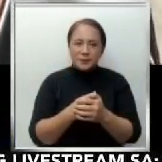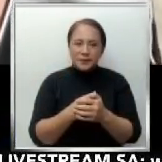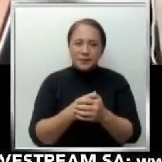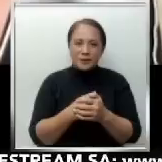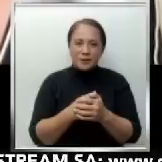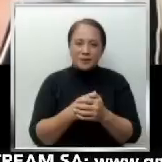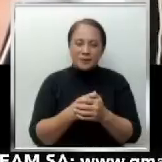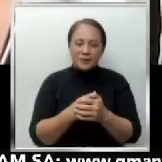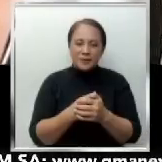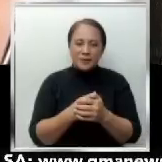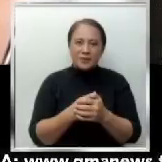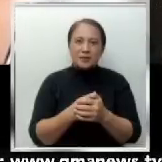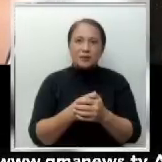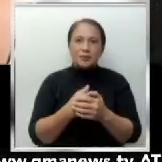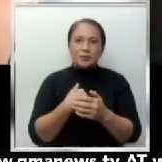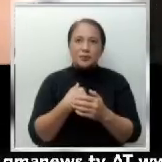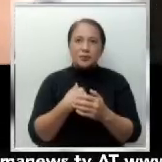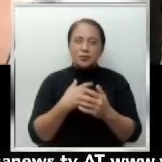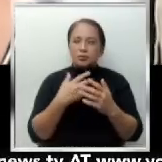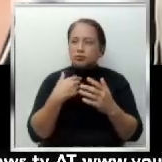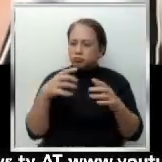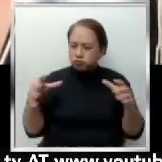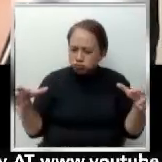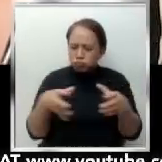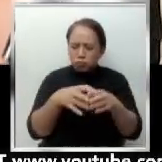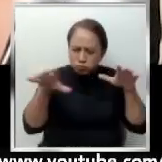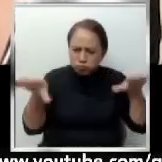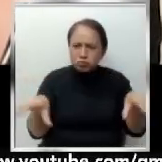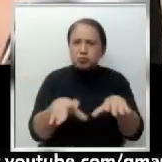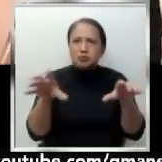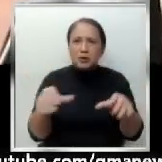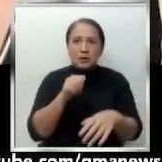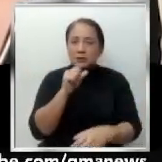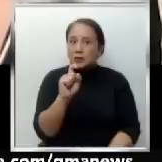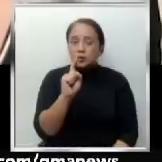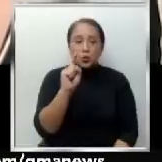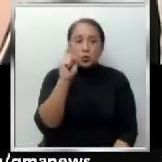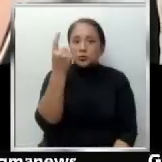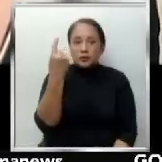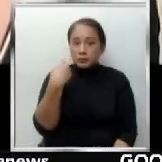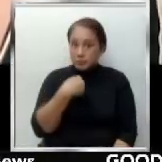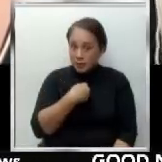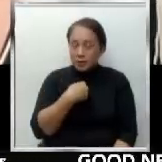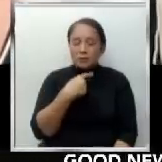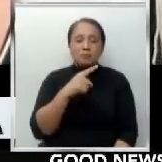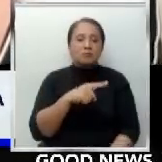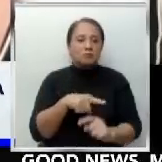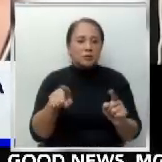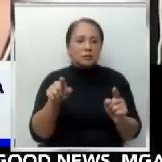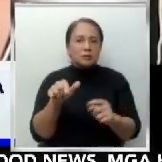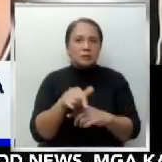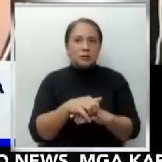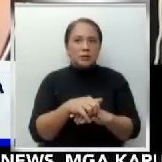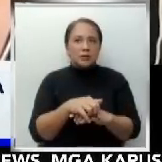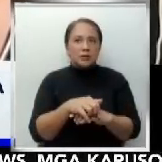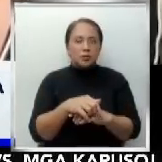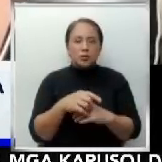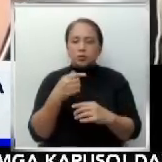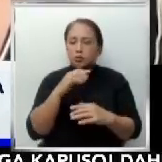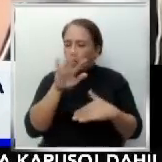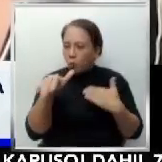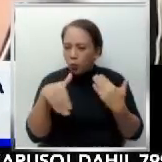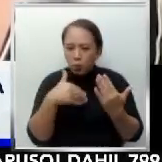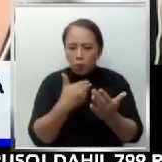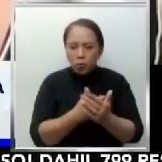Basta collective effort po kasi siyang lahat. I mean, hindi lang din po para po sa akin, but with everybody else.